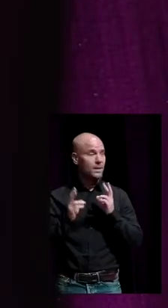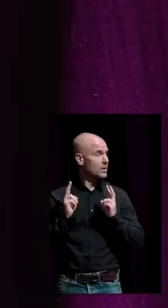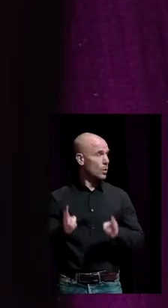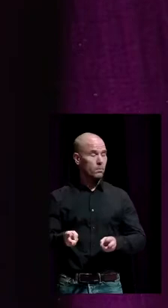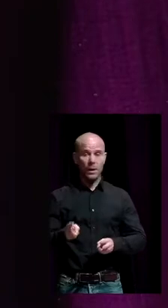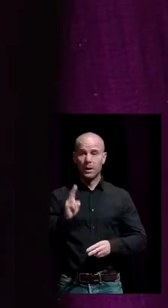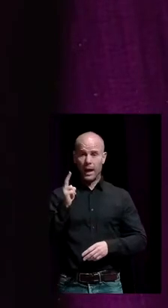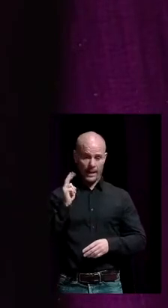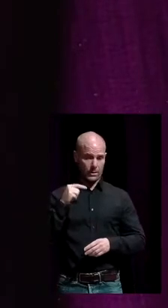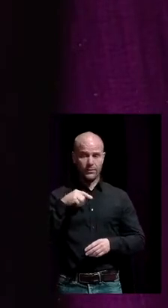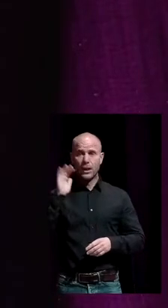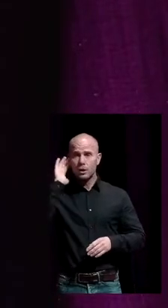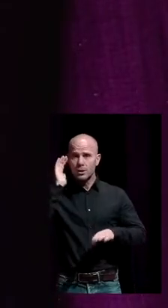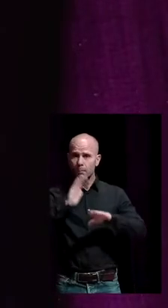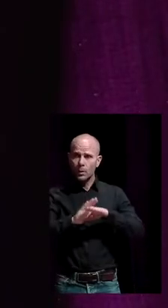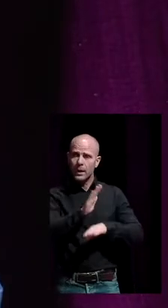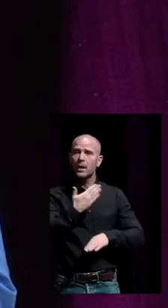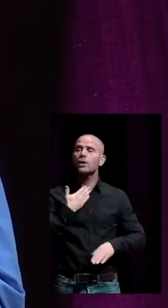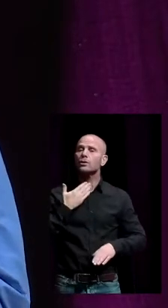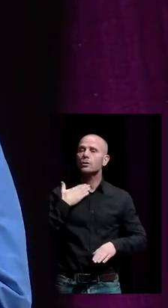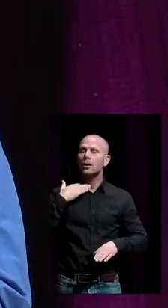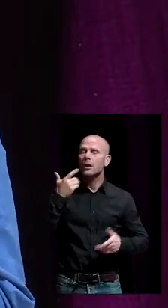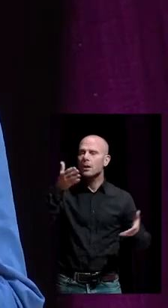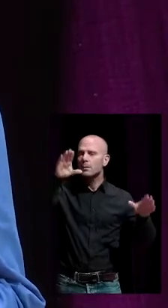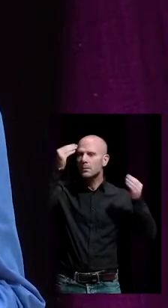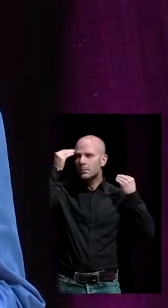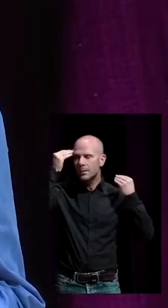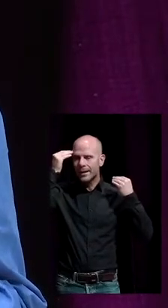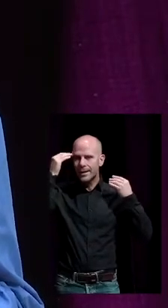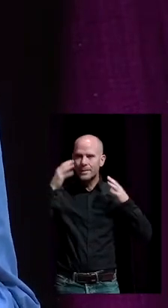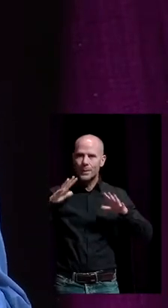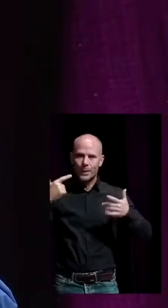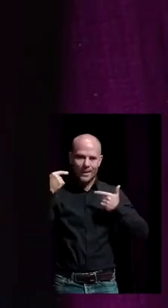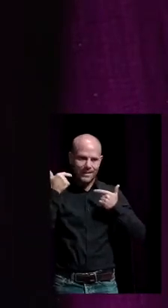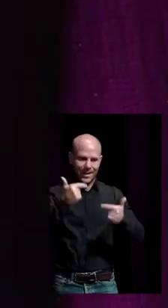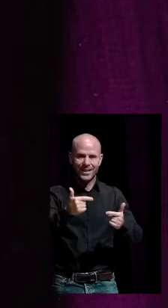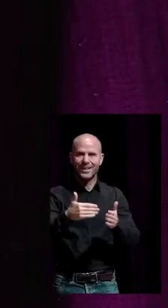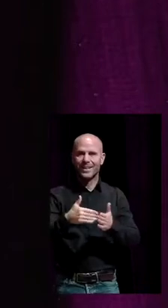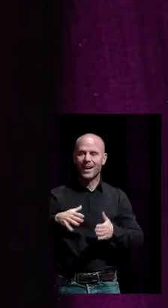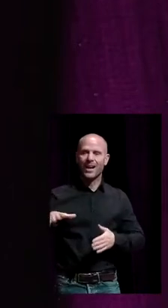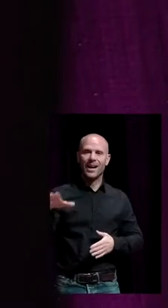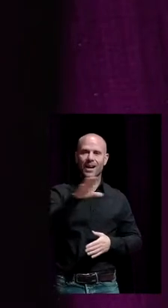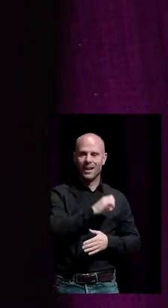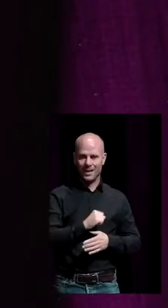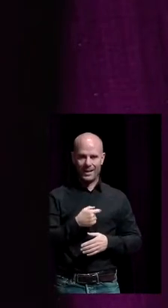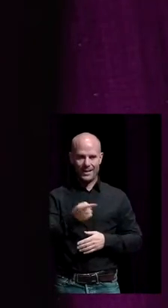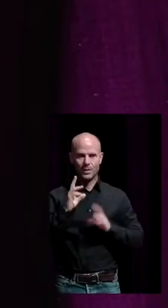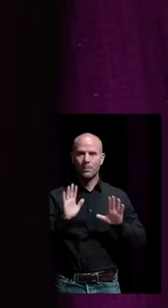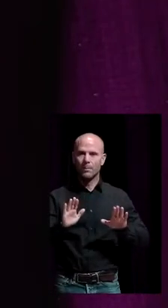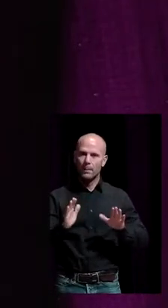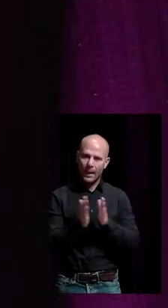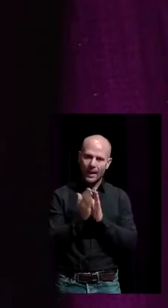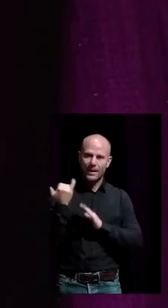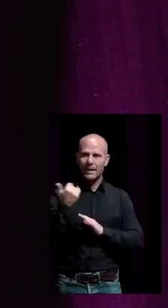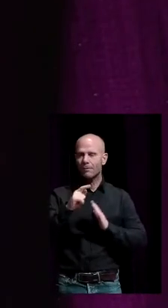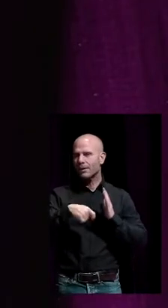deras röster bli hörda. Så stort tack till alla ni som varit involverade